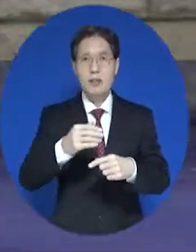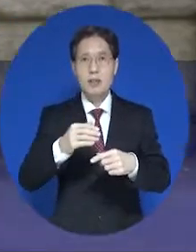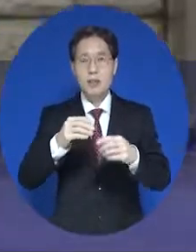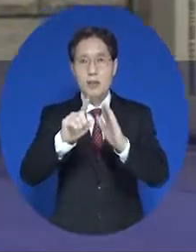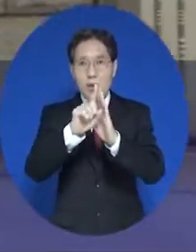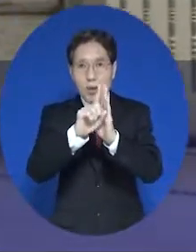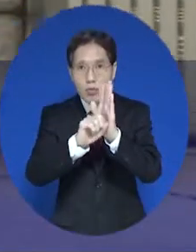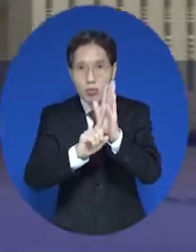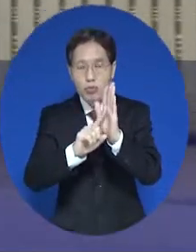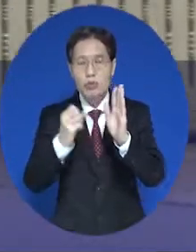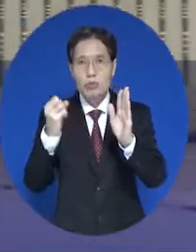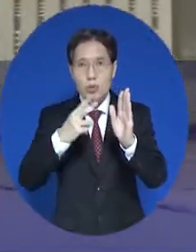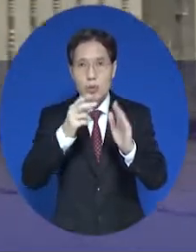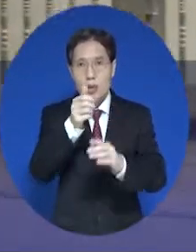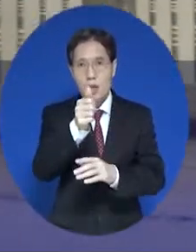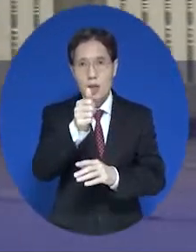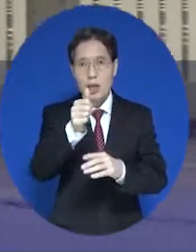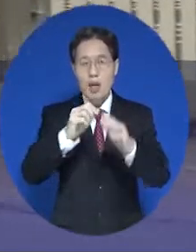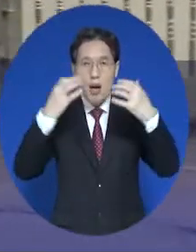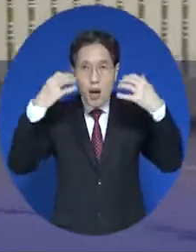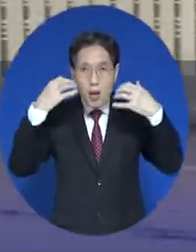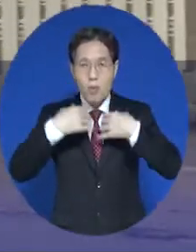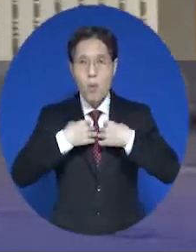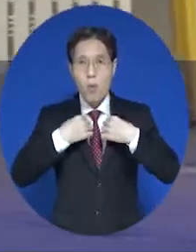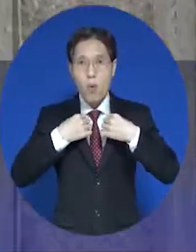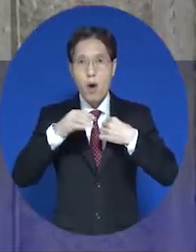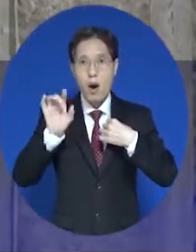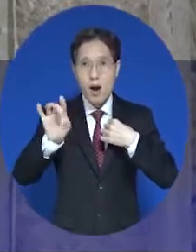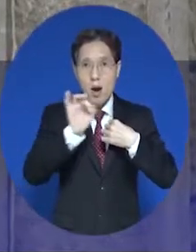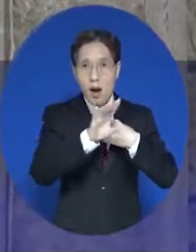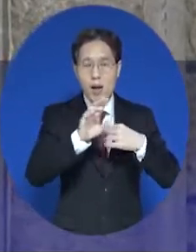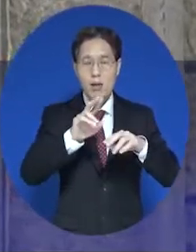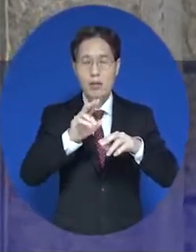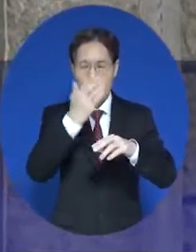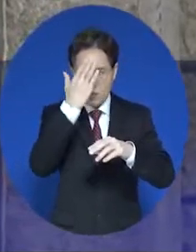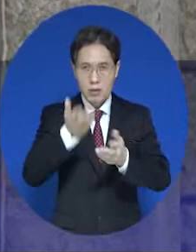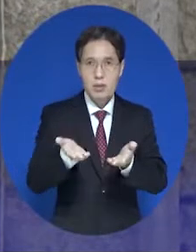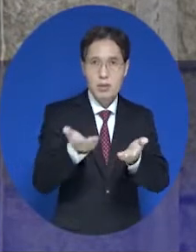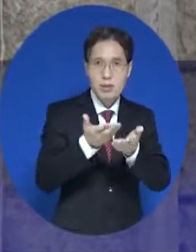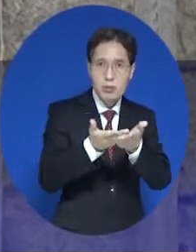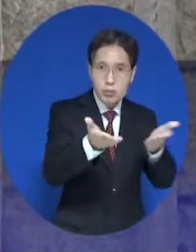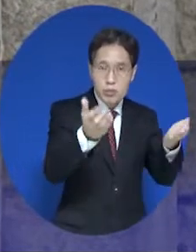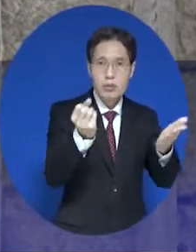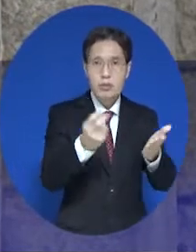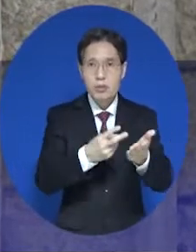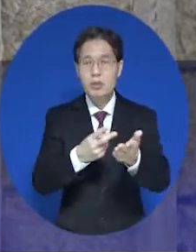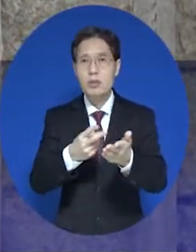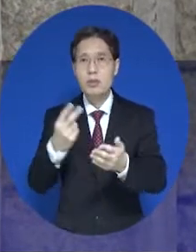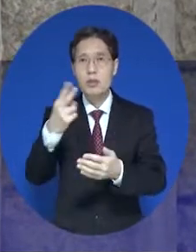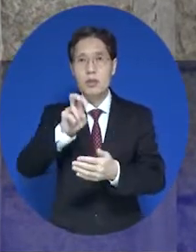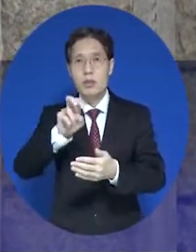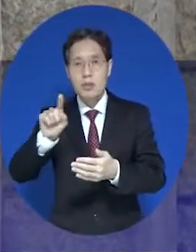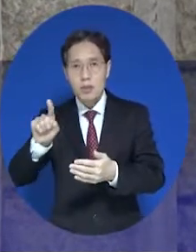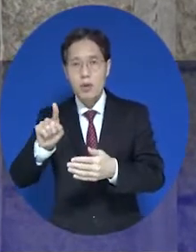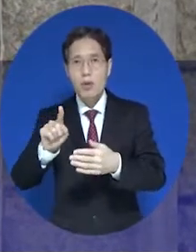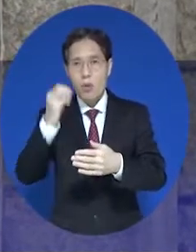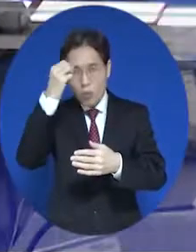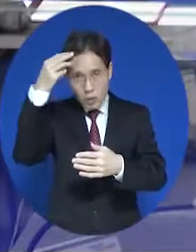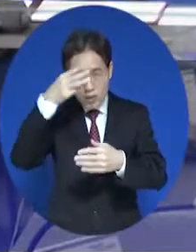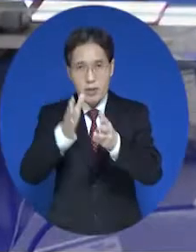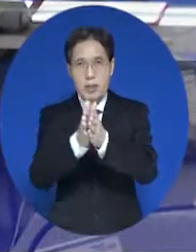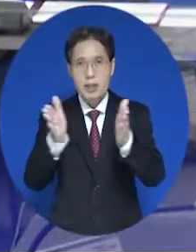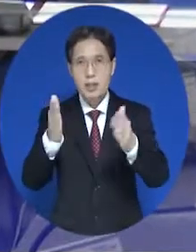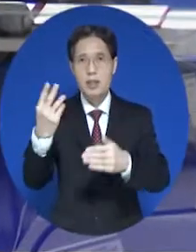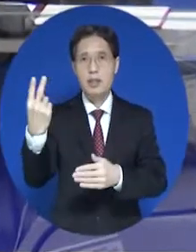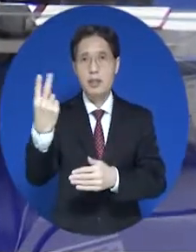하복 각 한 벌씩 을 현물로 직원 받게 됩니다 무상급식 의 경우 2020년 고등학교 3학년을 시작으로